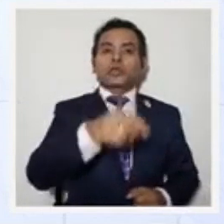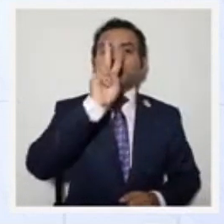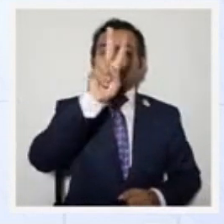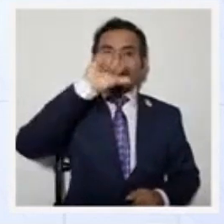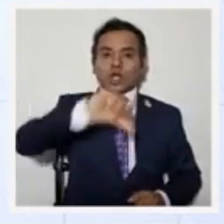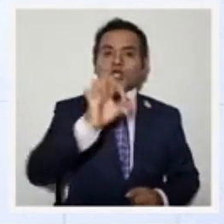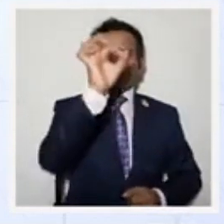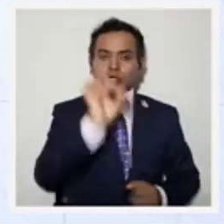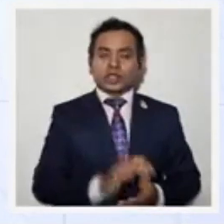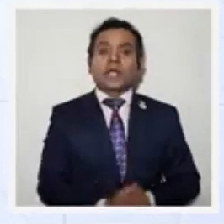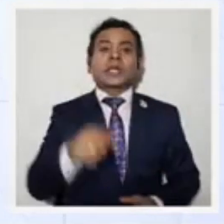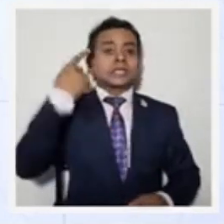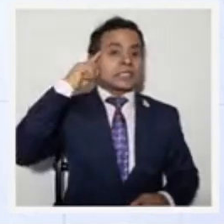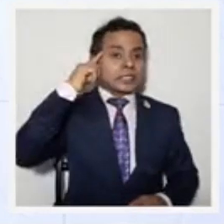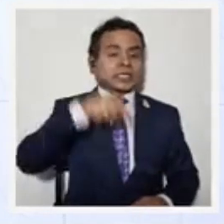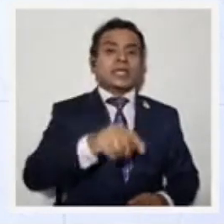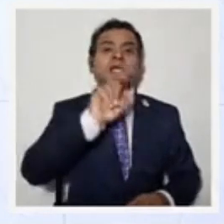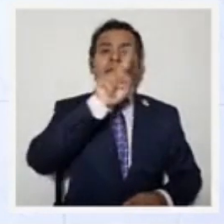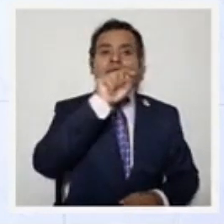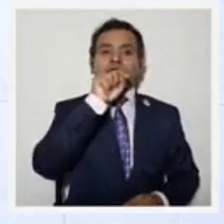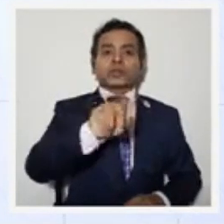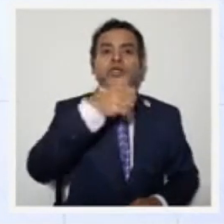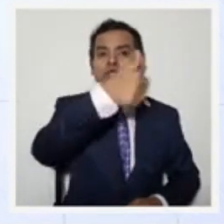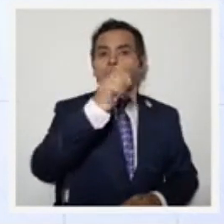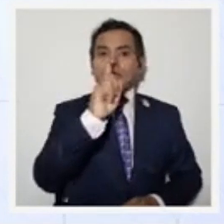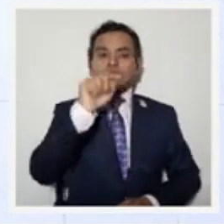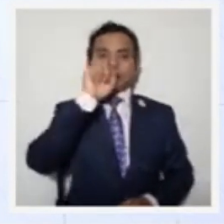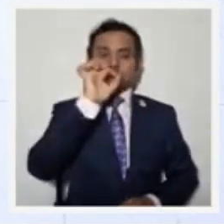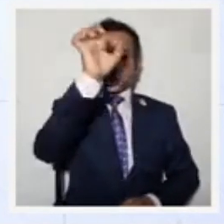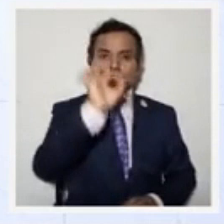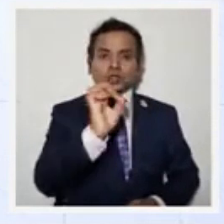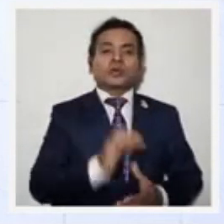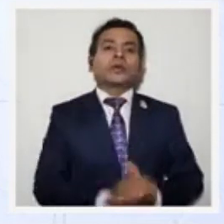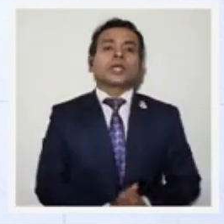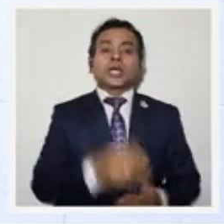এরপরে ময়মনসিংহ ডিভিশন 3.70%, রংপুর ডিভিশন